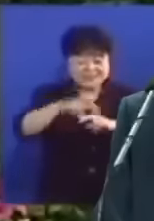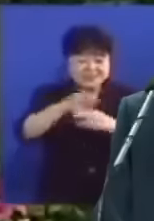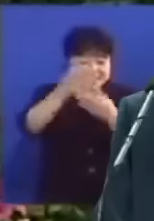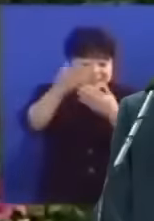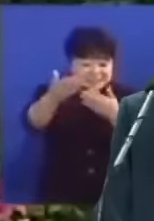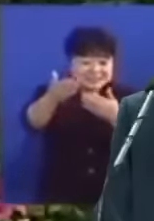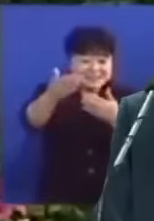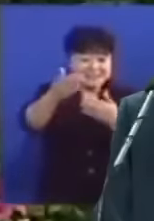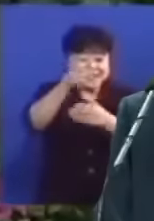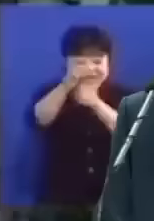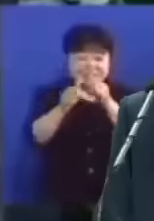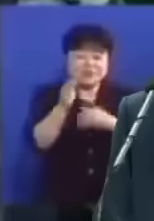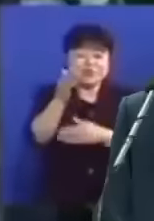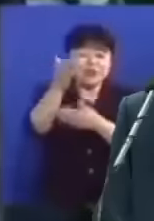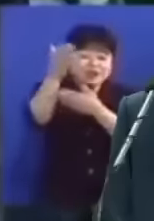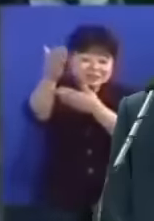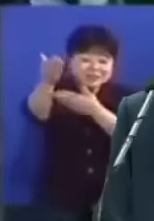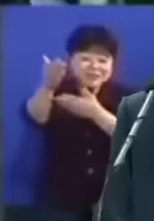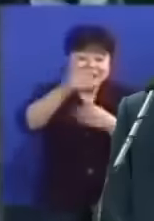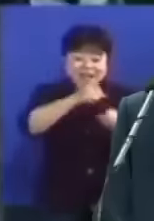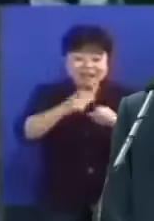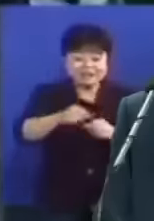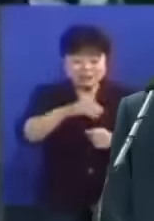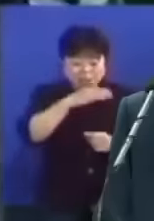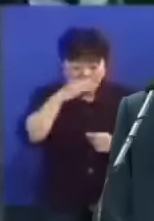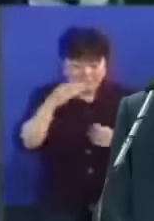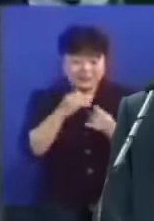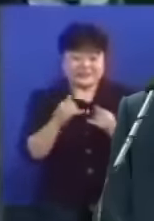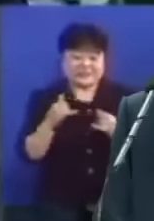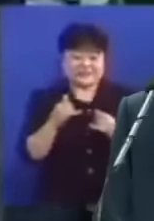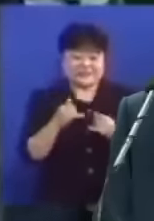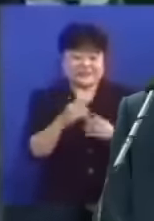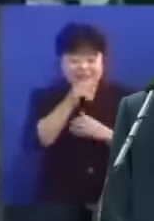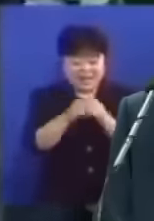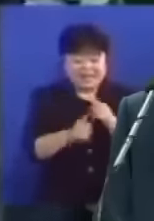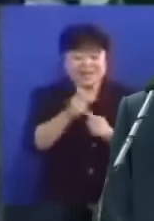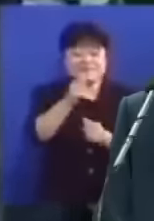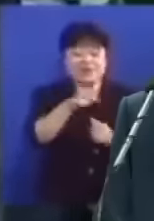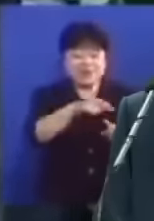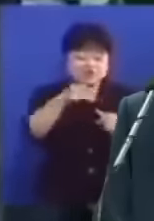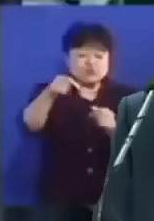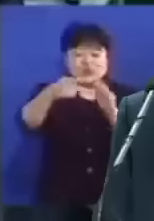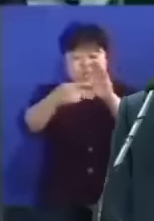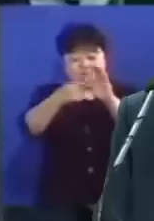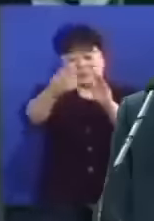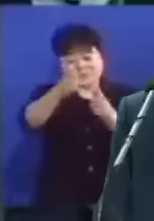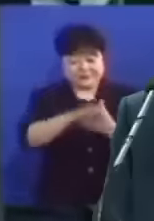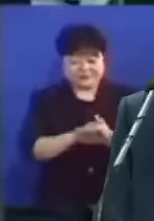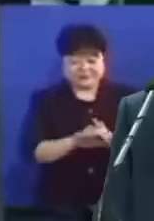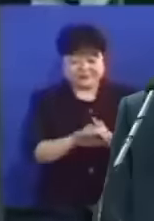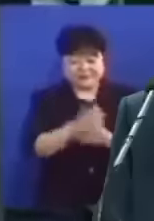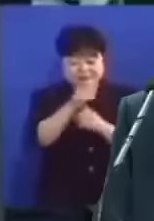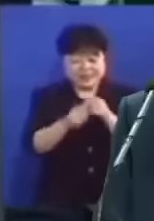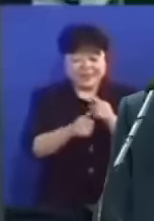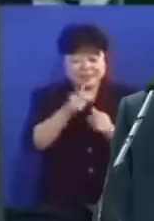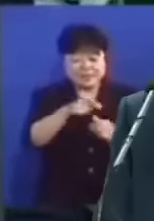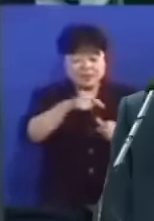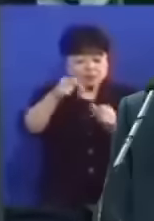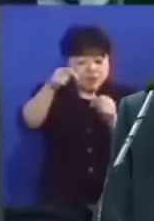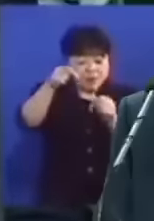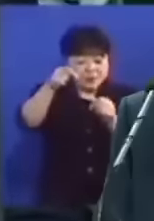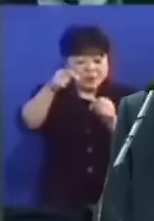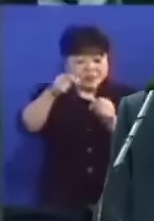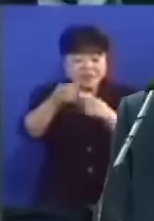제사를 드린 자가 나를 영화롭게 하느니 그 행위를 옳게 하는 자에게 하나님의 구원을 보이리라. 우리가 하나님의